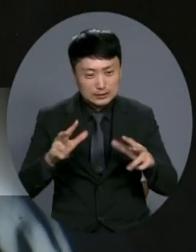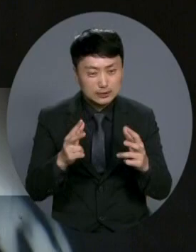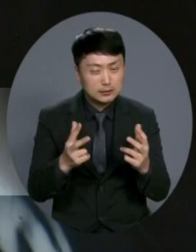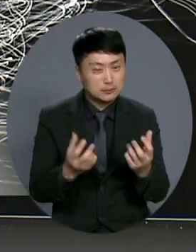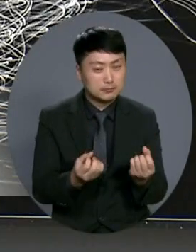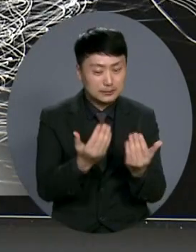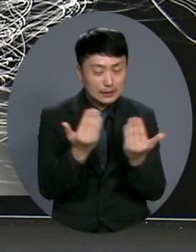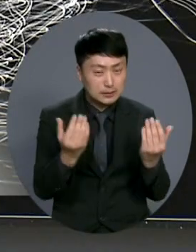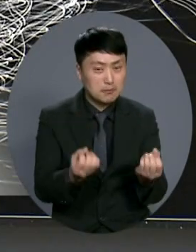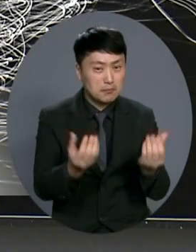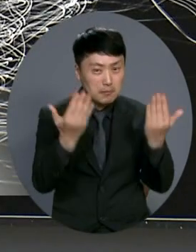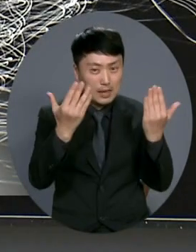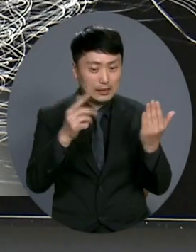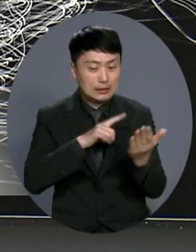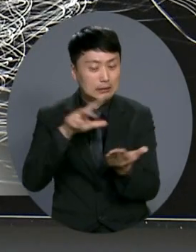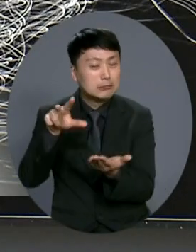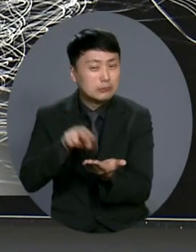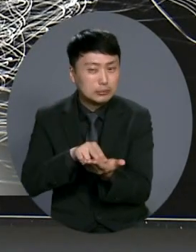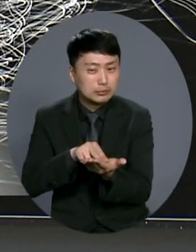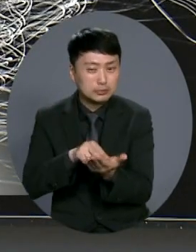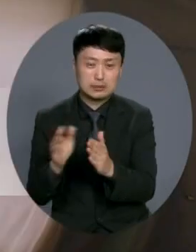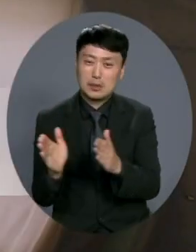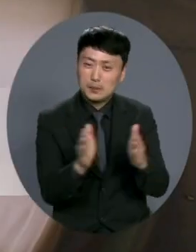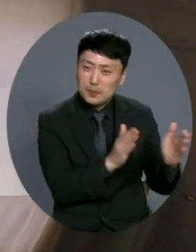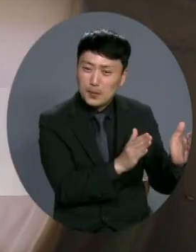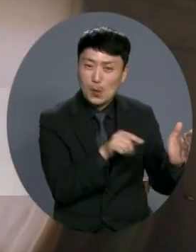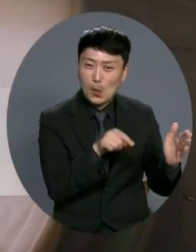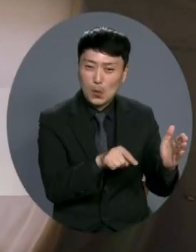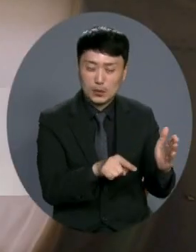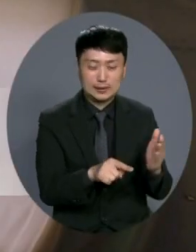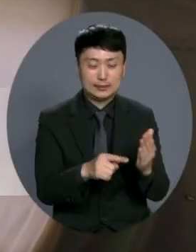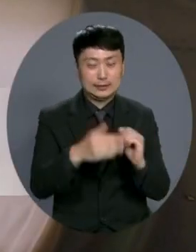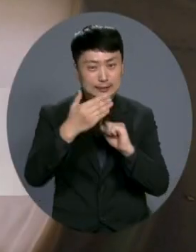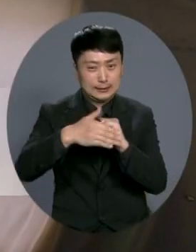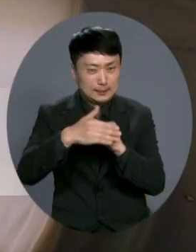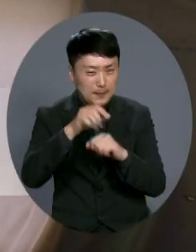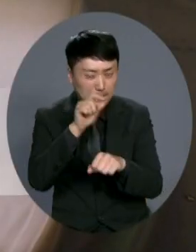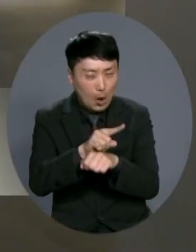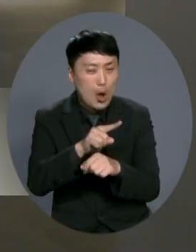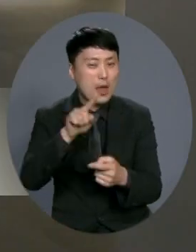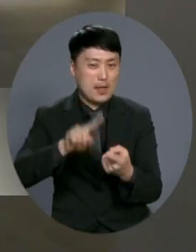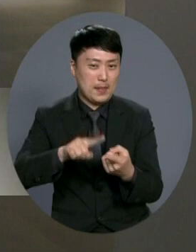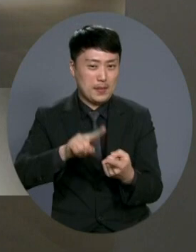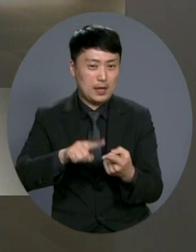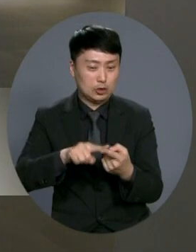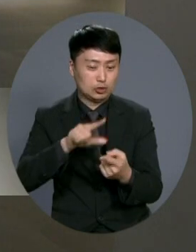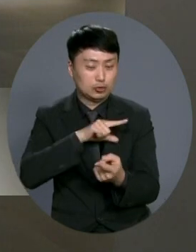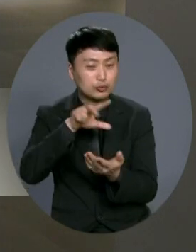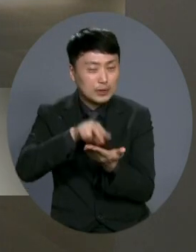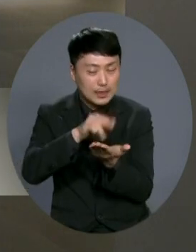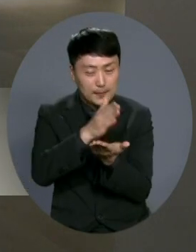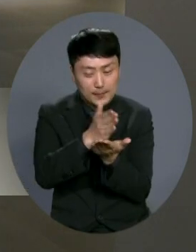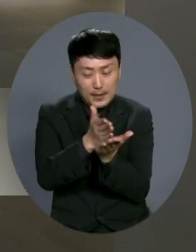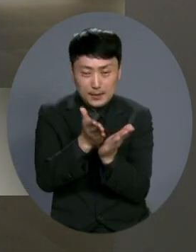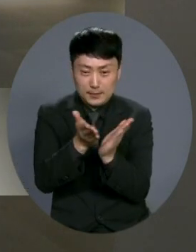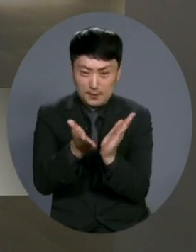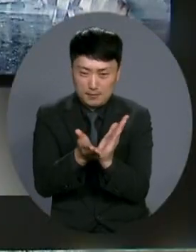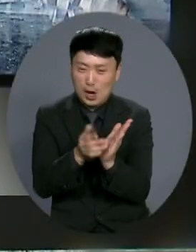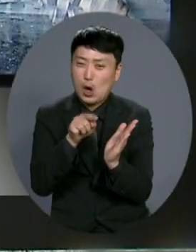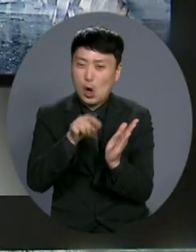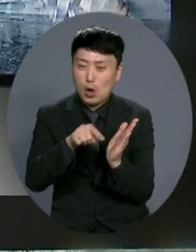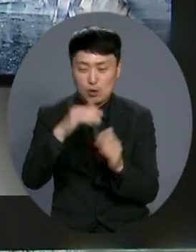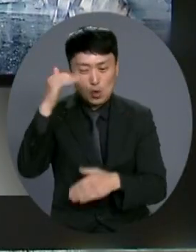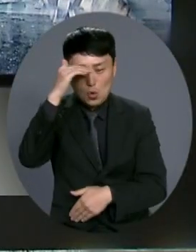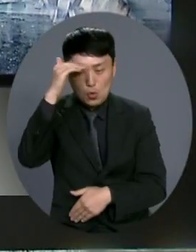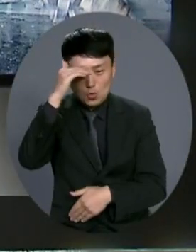주로 다루는 유행하는 거대 담론 대신 사진 본연의 특성에 집중해 주제를 세분해 구성한 점도